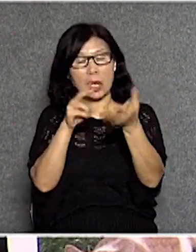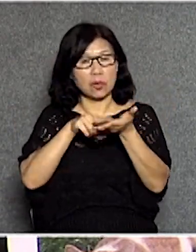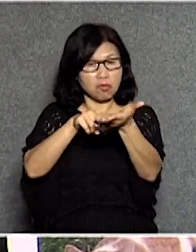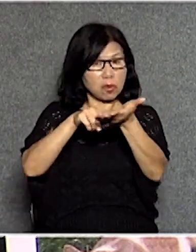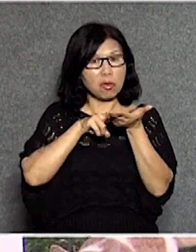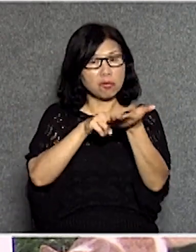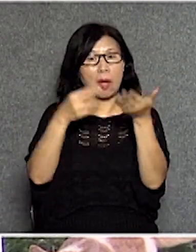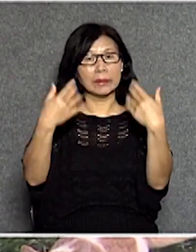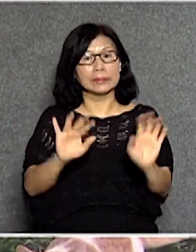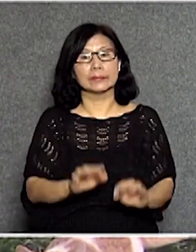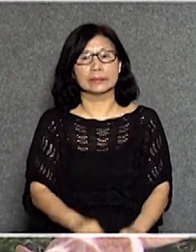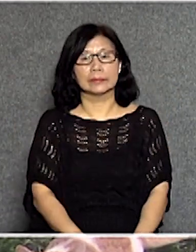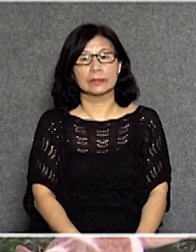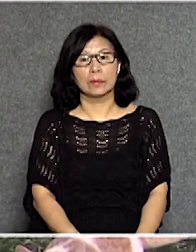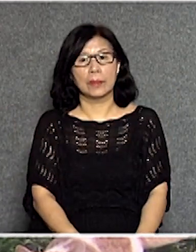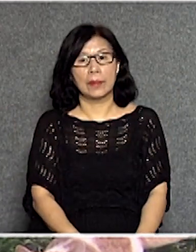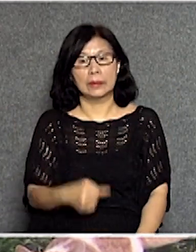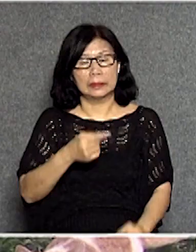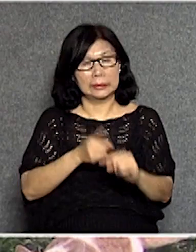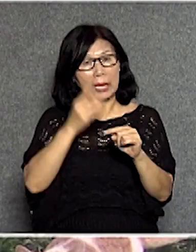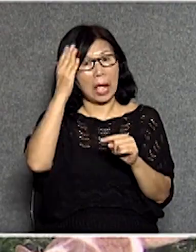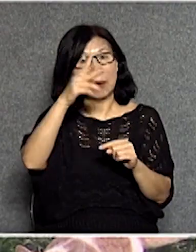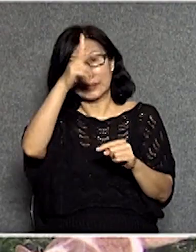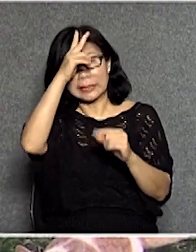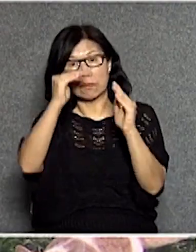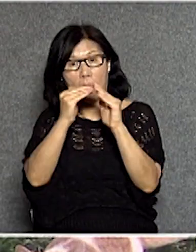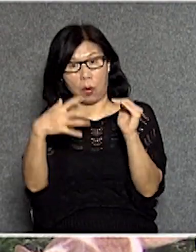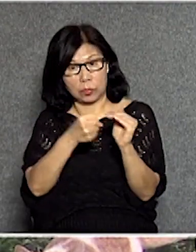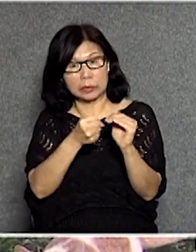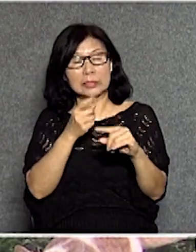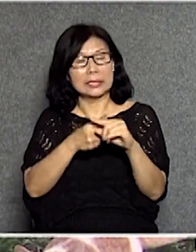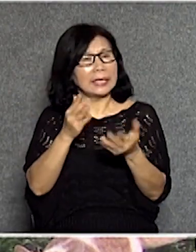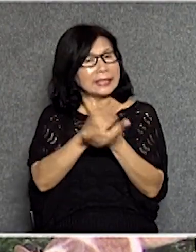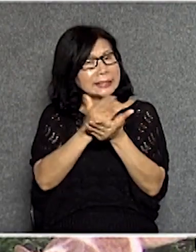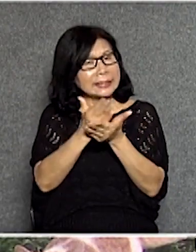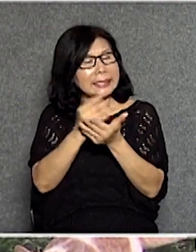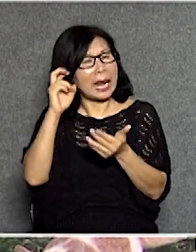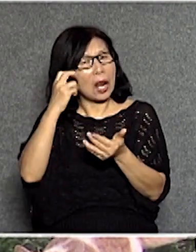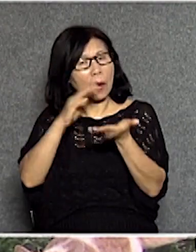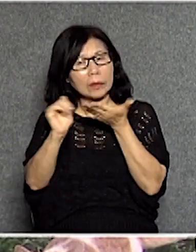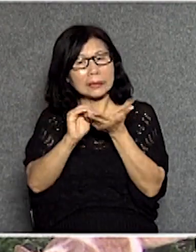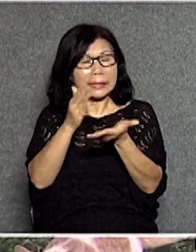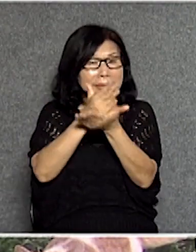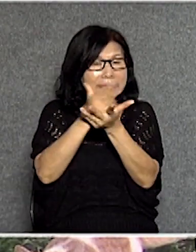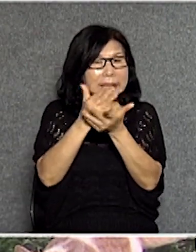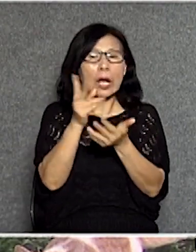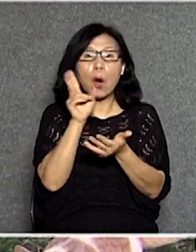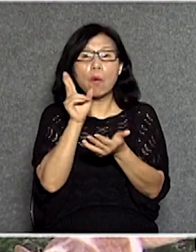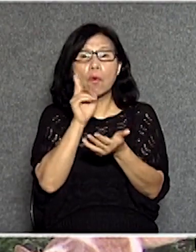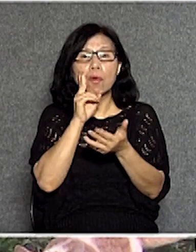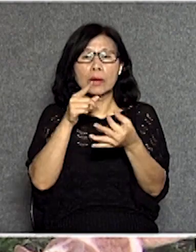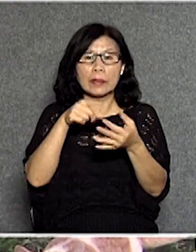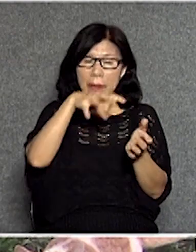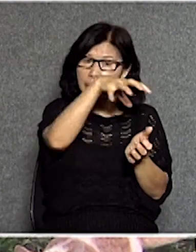了，所以希望局長你會不會考慮一下試行一下在某一